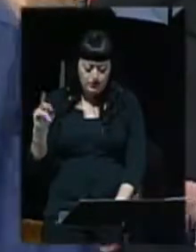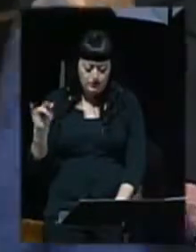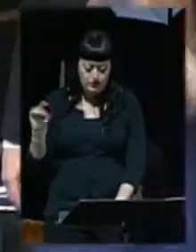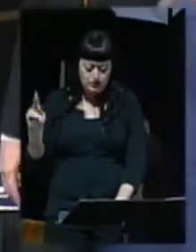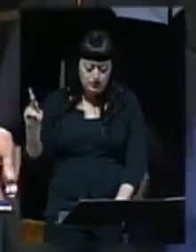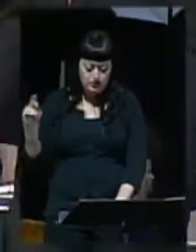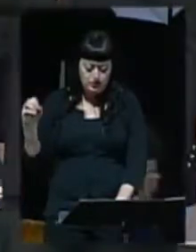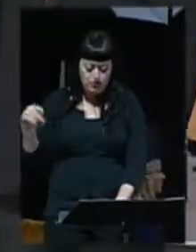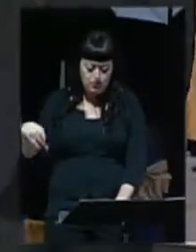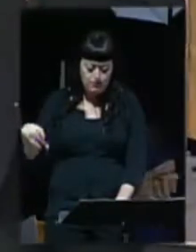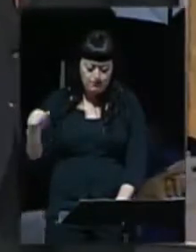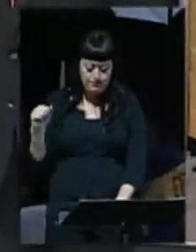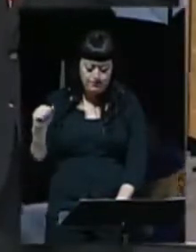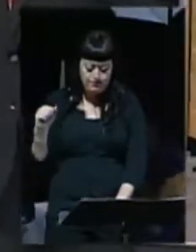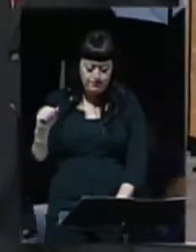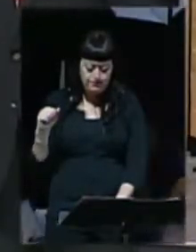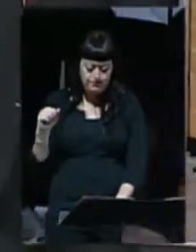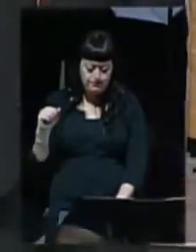Kristen Cope.